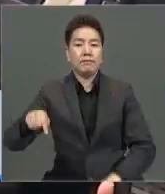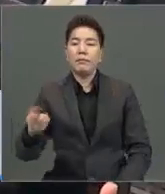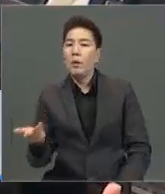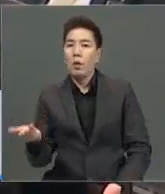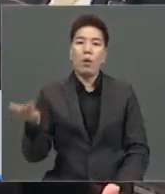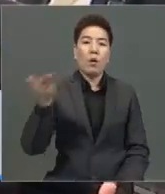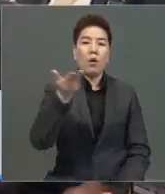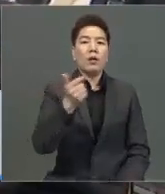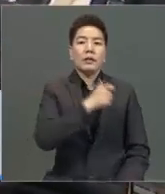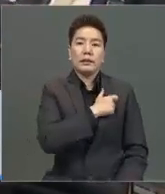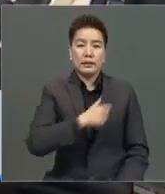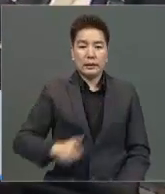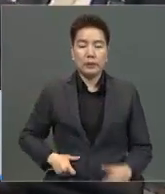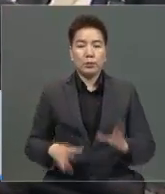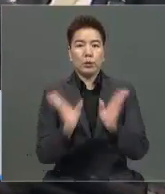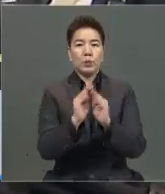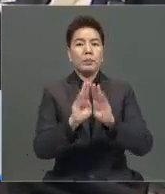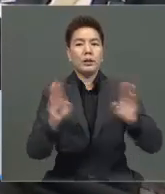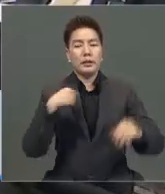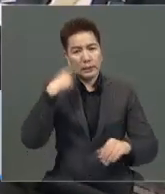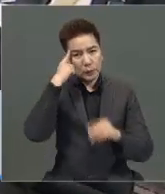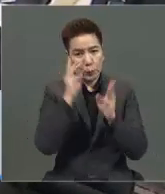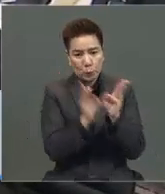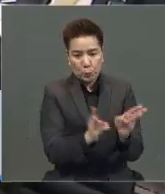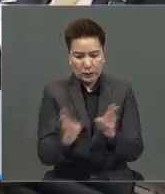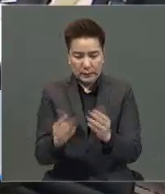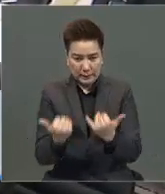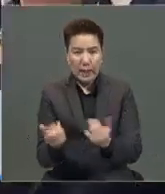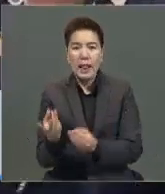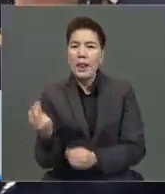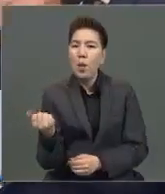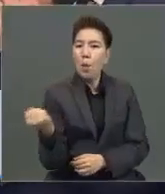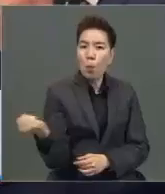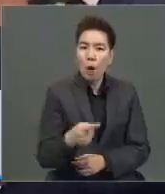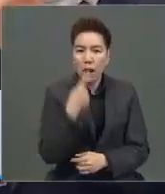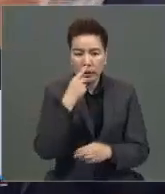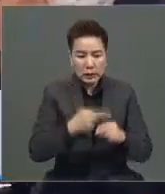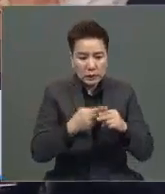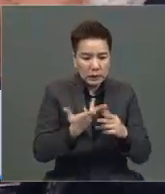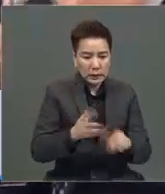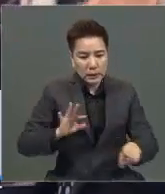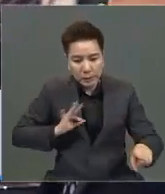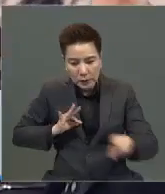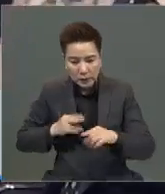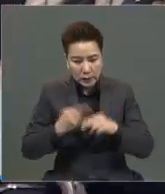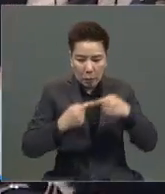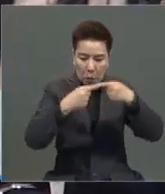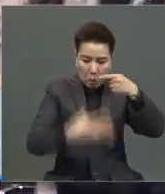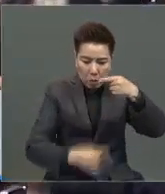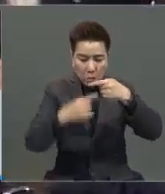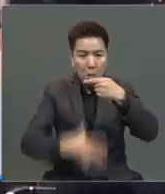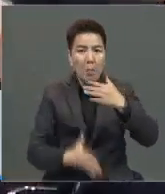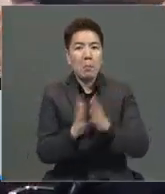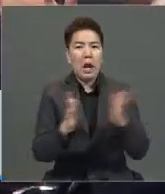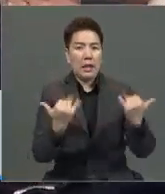ประชุมสมัยวิสามัญเนื่องจากมองว่าทางนี้เนี่ยจะรวดเร็วกว่าการขอรายชื่อจากสมาชิกซึ่งนายชวน